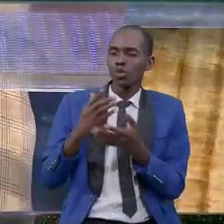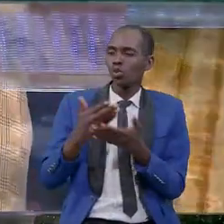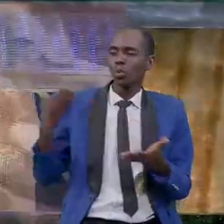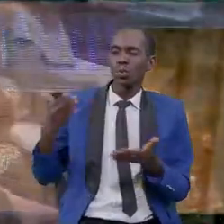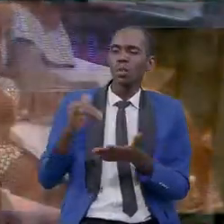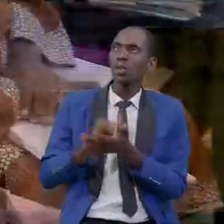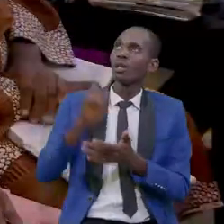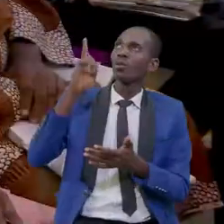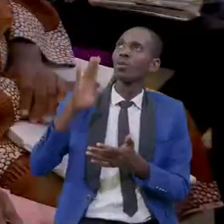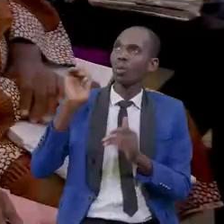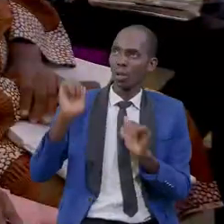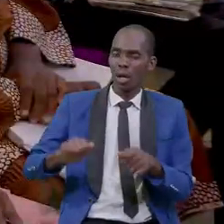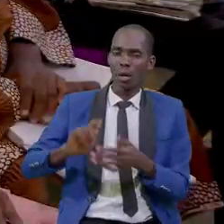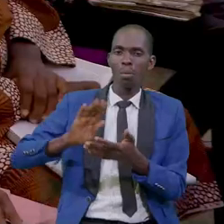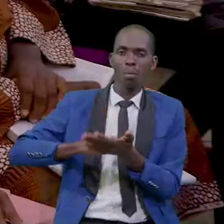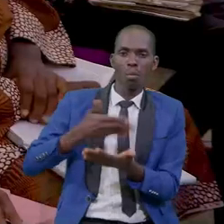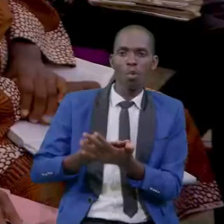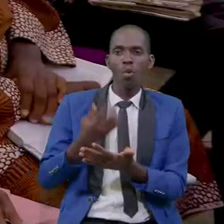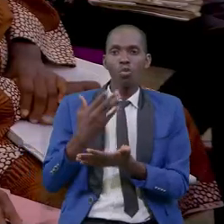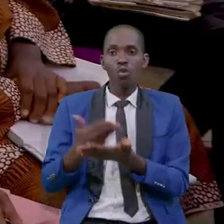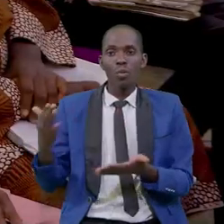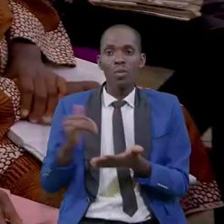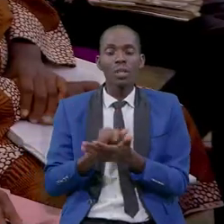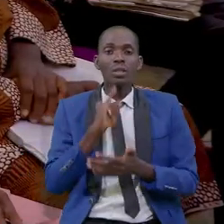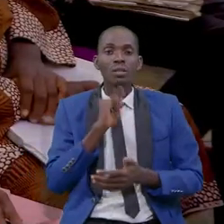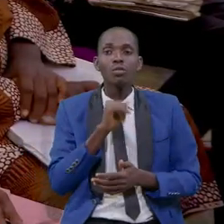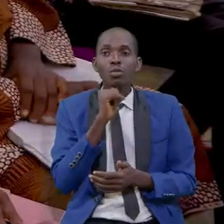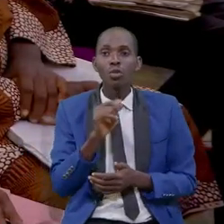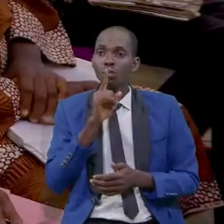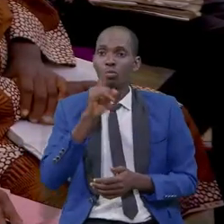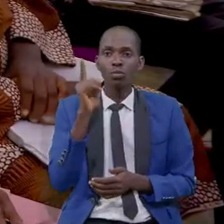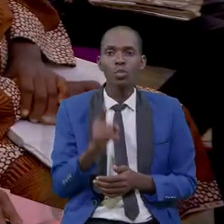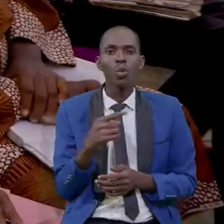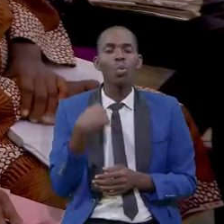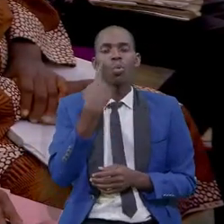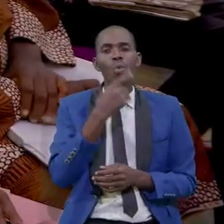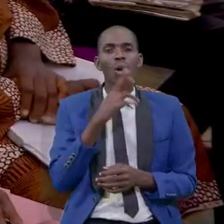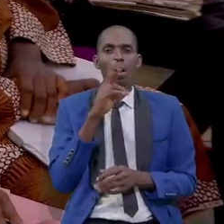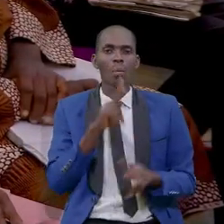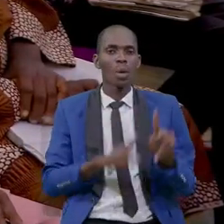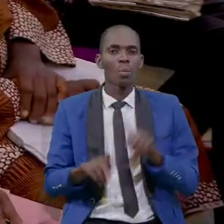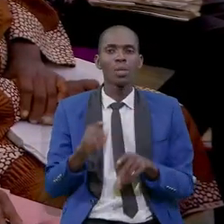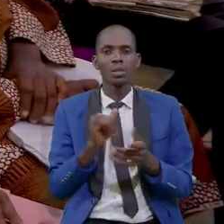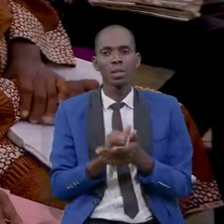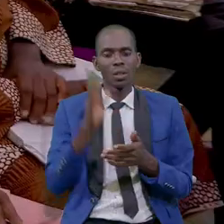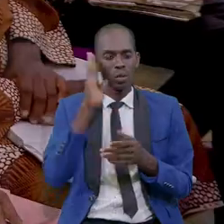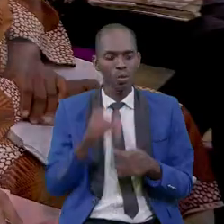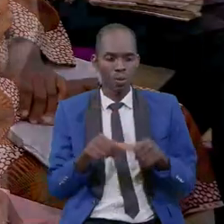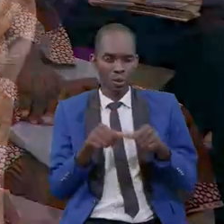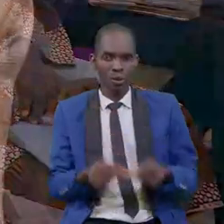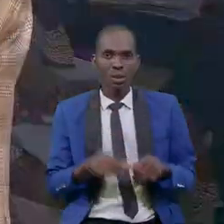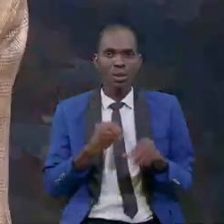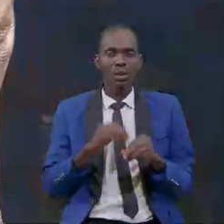ils jurent pour que Dieu soit témoin de ce qui n'est pas vrai. Ces gens vraiment ne se sont pas connectés à Dieu. Qui sont les gens qui vont demeurer